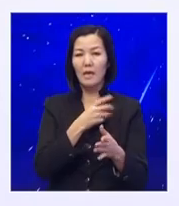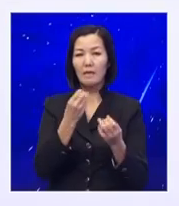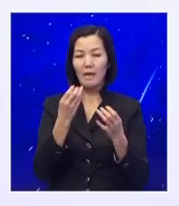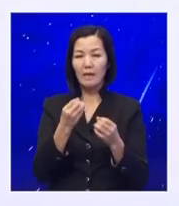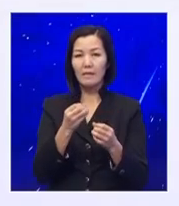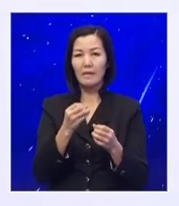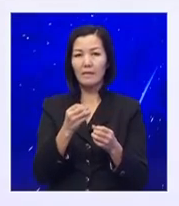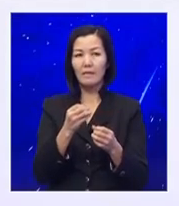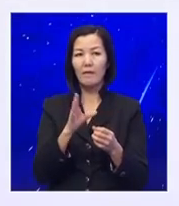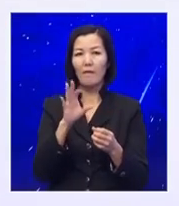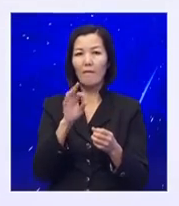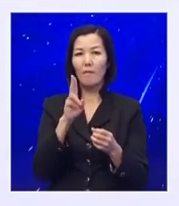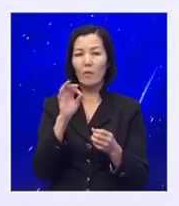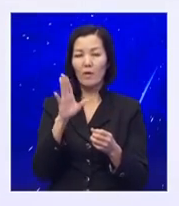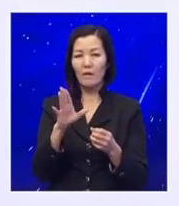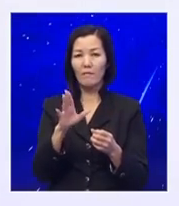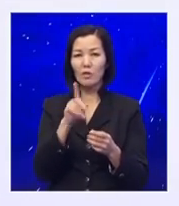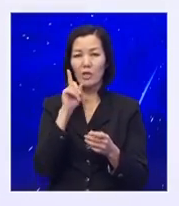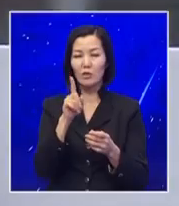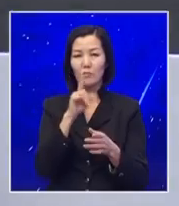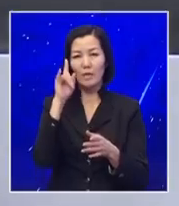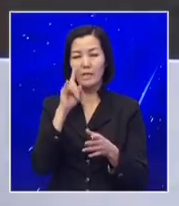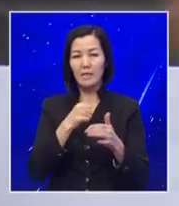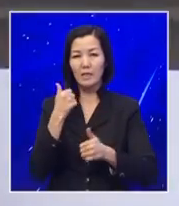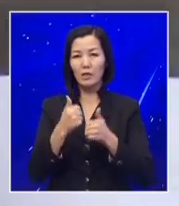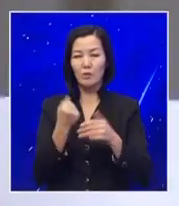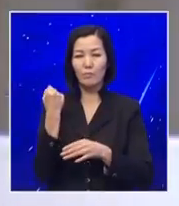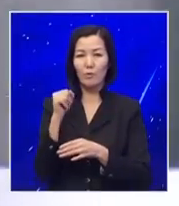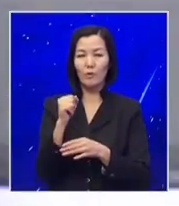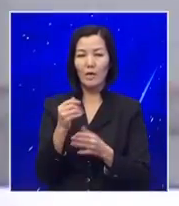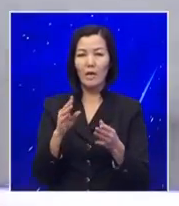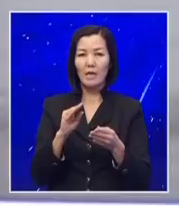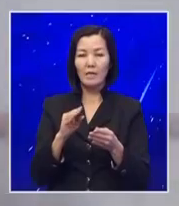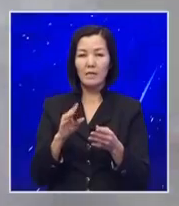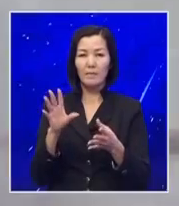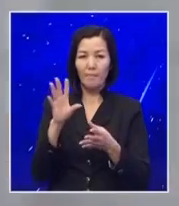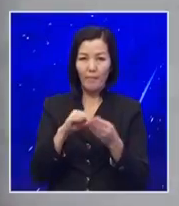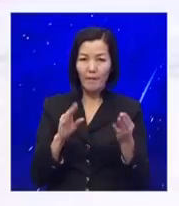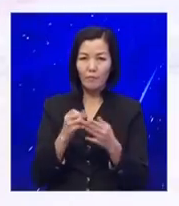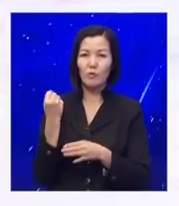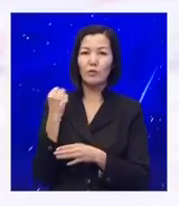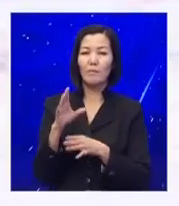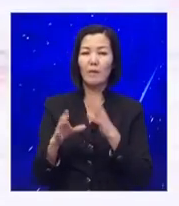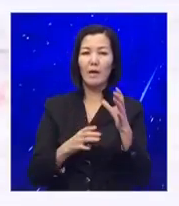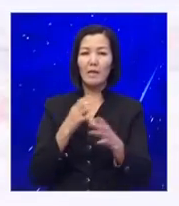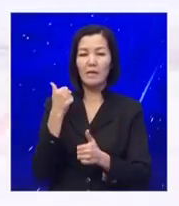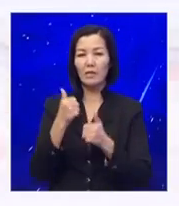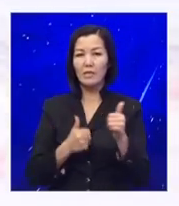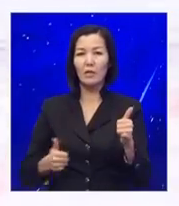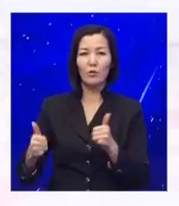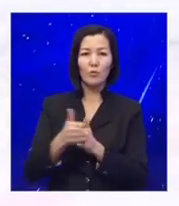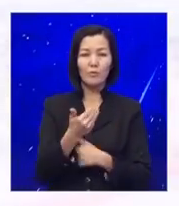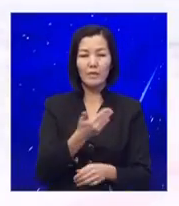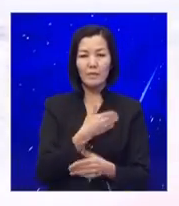бірі Елисей Волков. Жасөспірімдер арасында Қазақстан чемпионы. Биылда сол нәтижемді қайталап, халықаралық турнирлерде топ жарсам